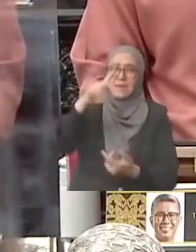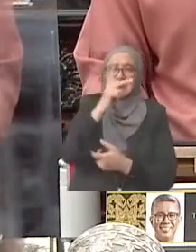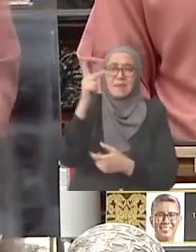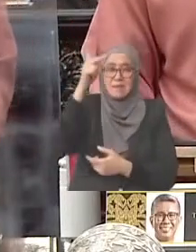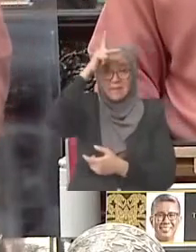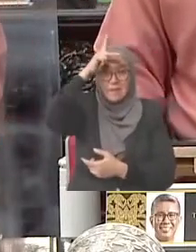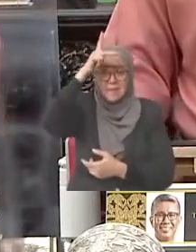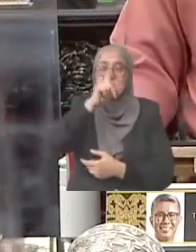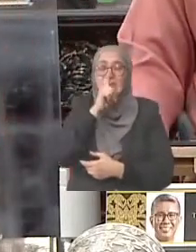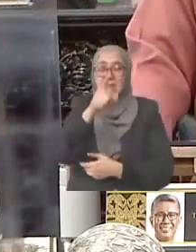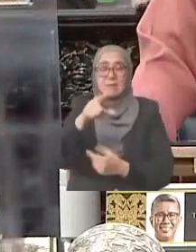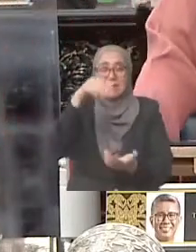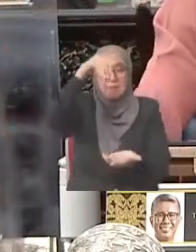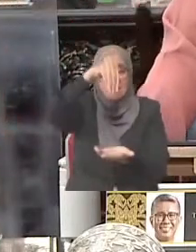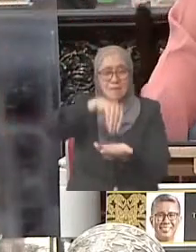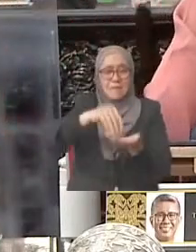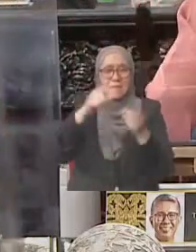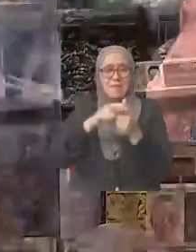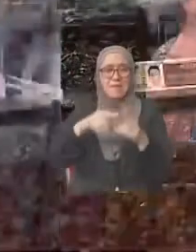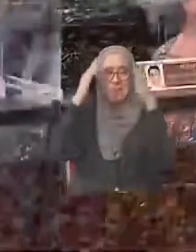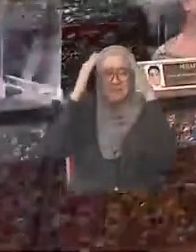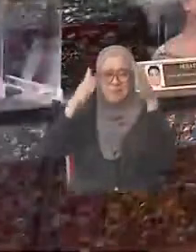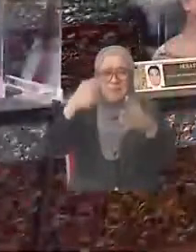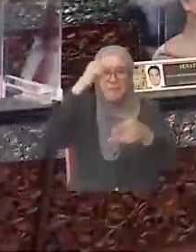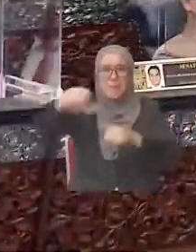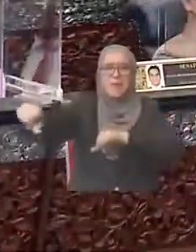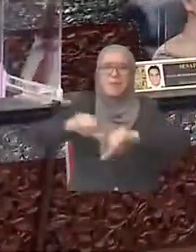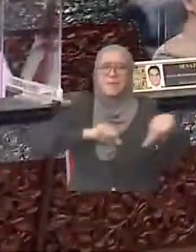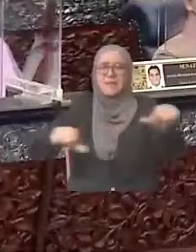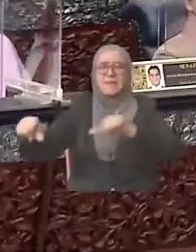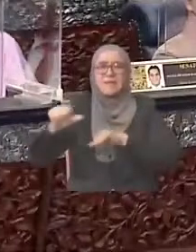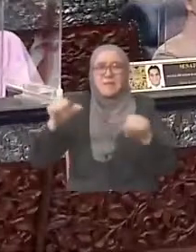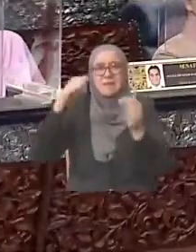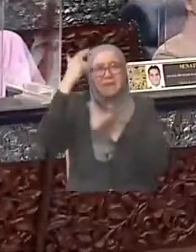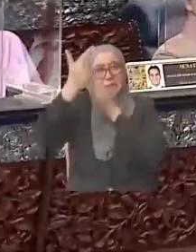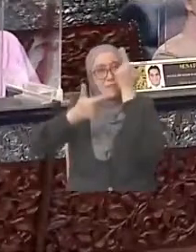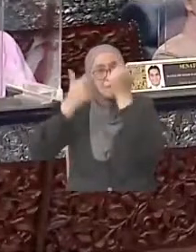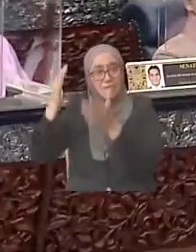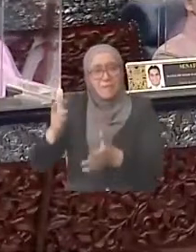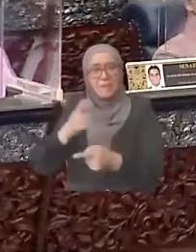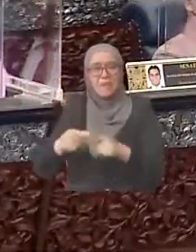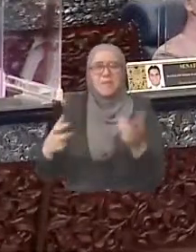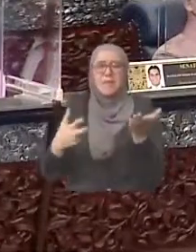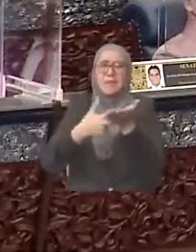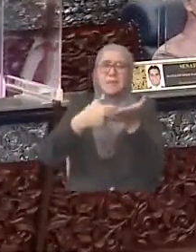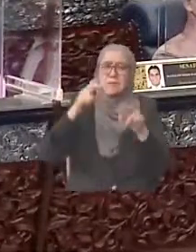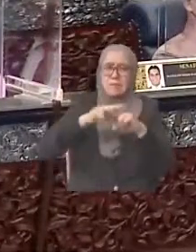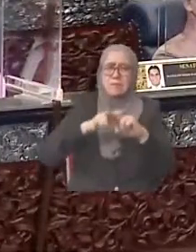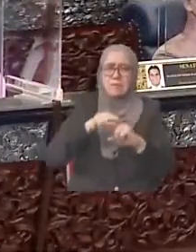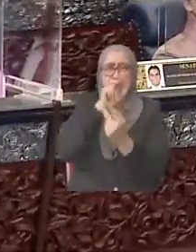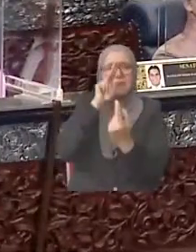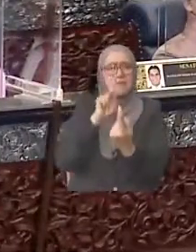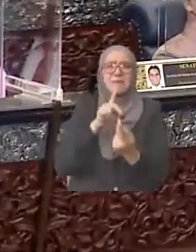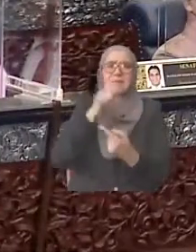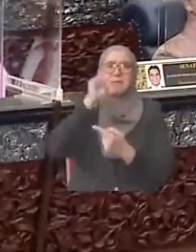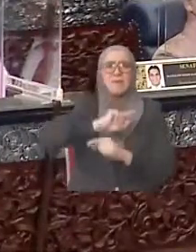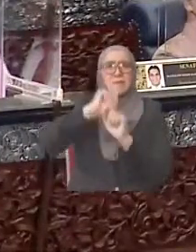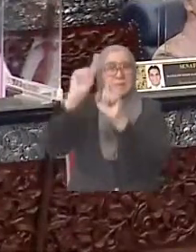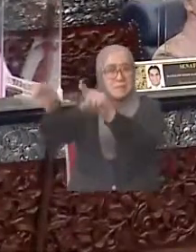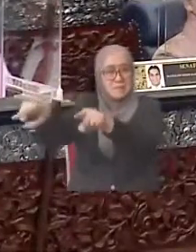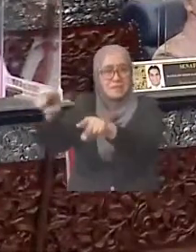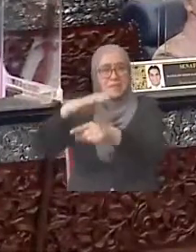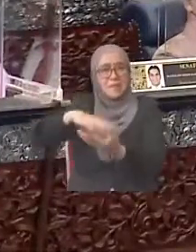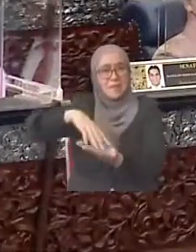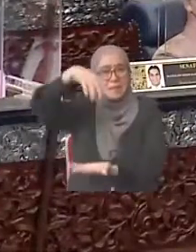kawasan tumpuan bagi activity Iko plancungan dan harga tambang tiket tetapi itu pesannya juga adalah berpatutan Ndah primatan trend